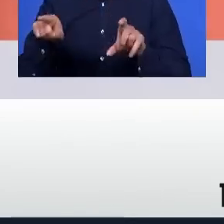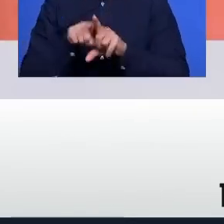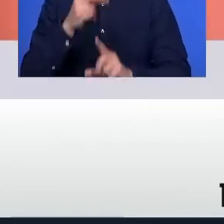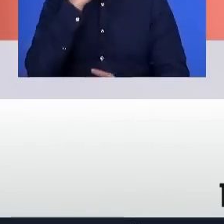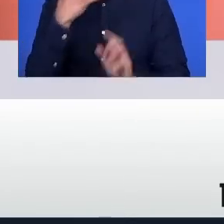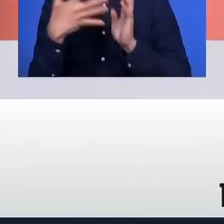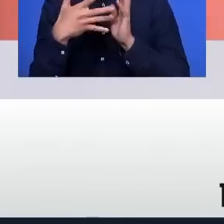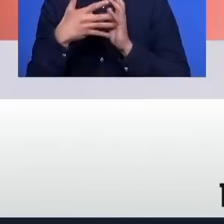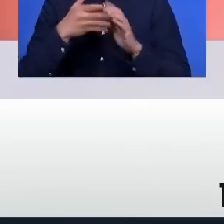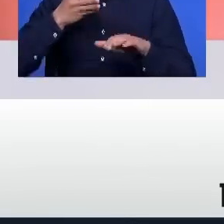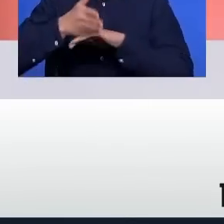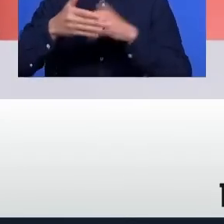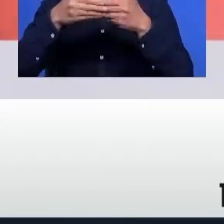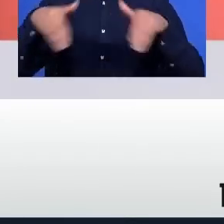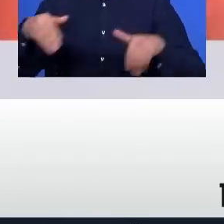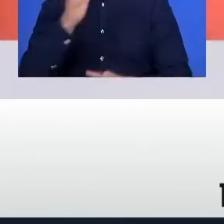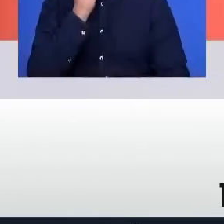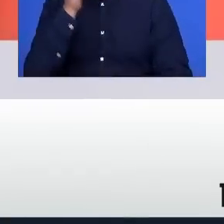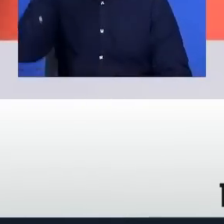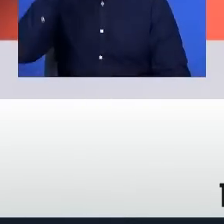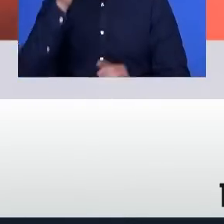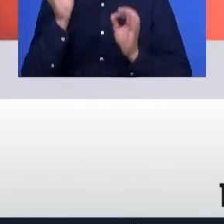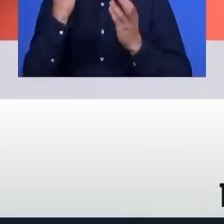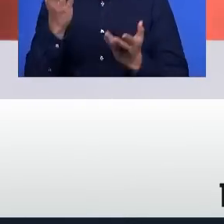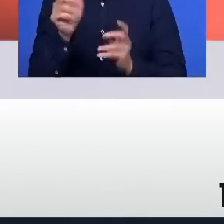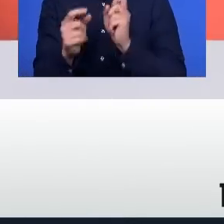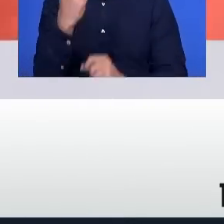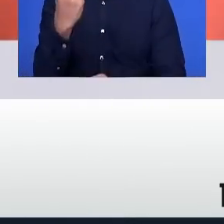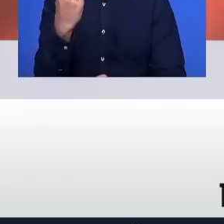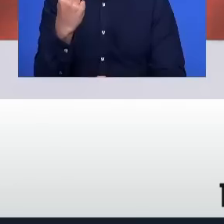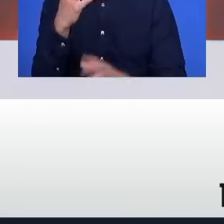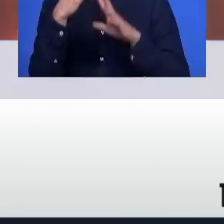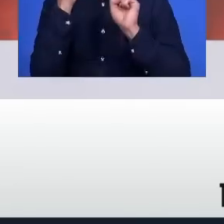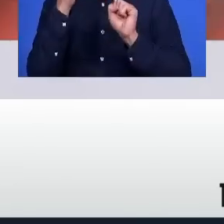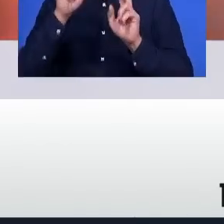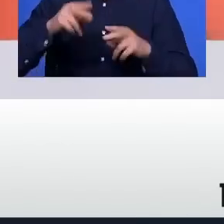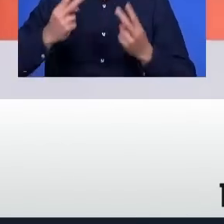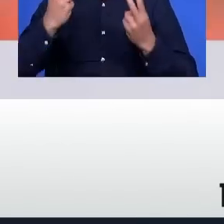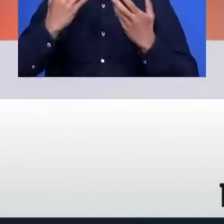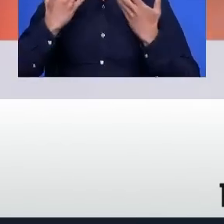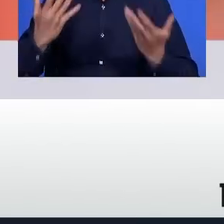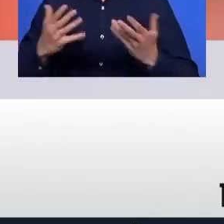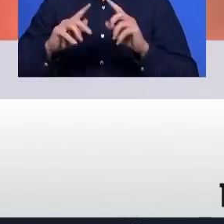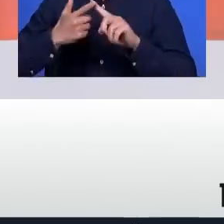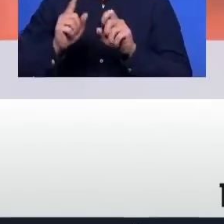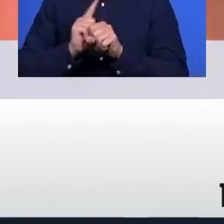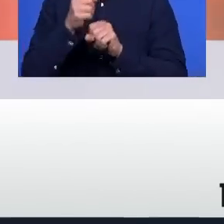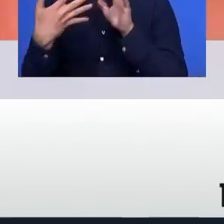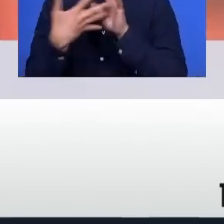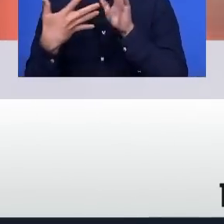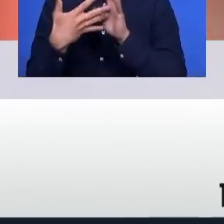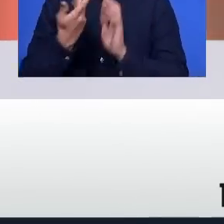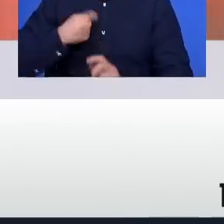לבדוק, במעבר הגבול בין ישראל לירדן, בטח כשהזהות כאן היא דיפלומט, יש לזה משמעות. כרגע הוא נחקר